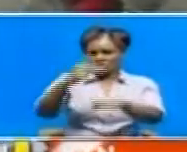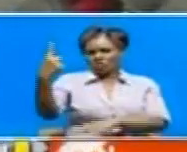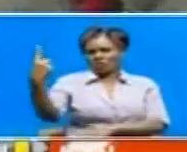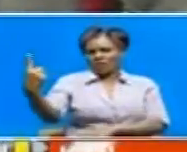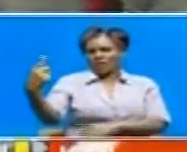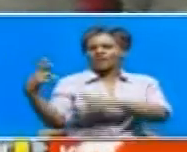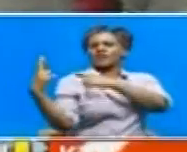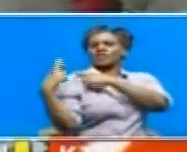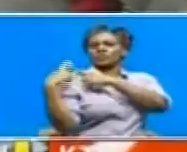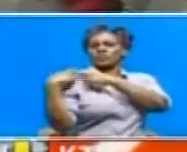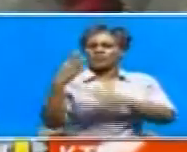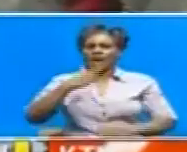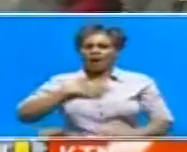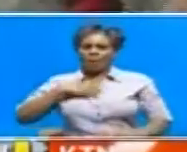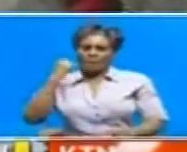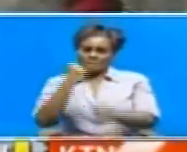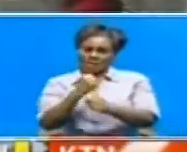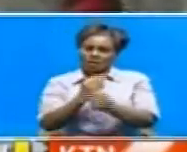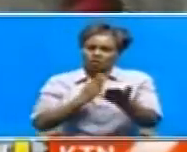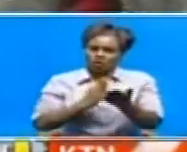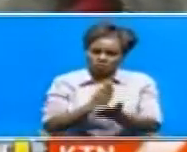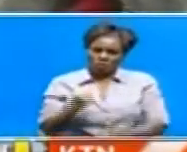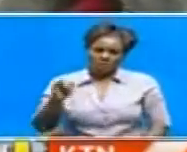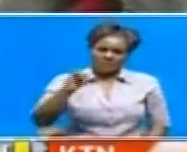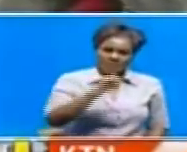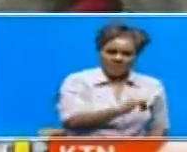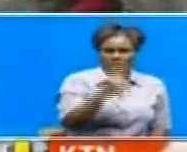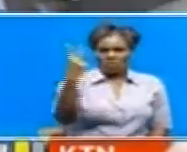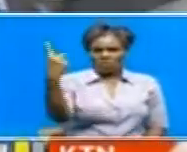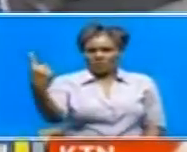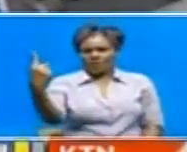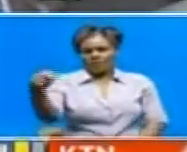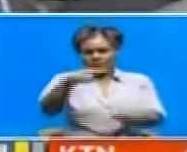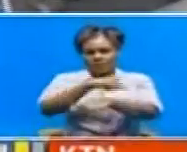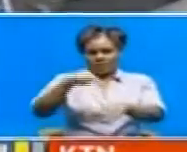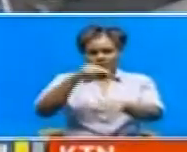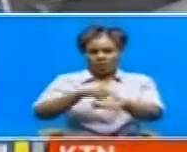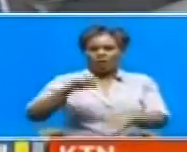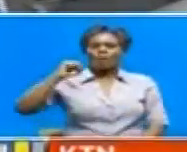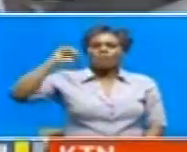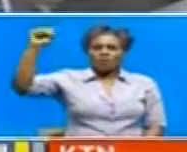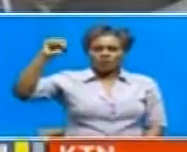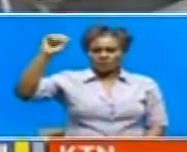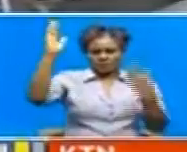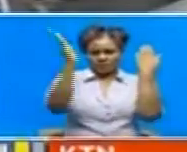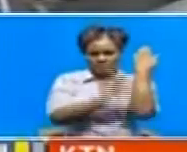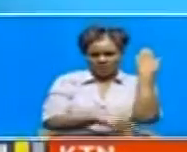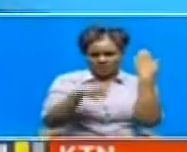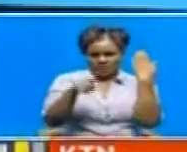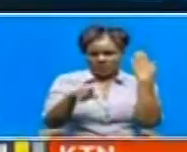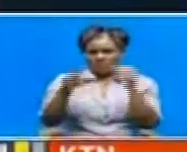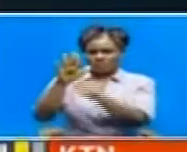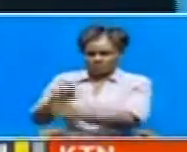our responsibility to ensure that we remain one nation. Siasa mbaya, kutobembeleza ukatili na